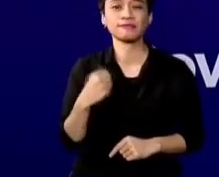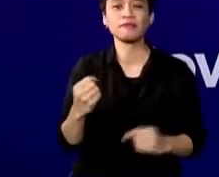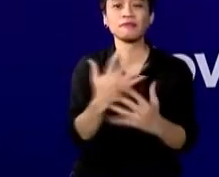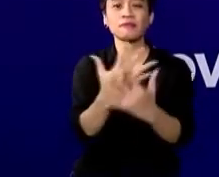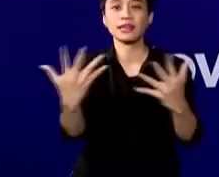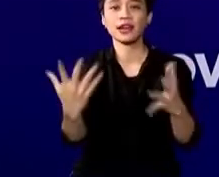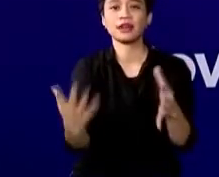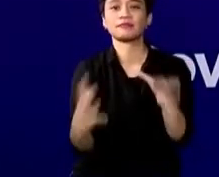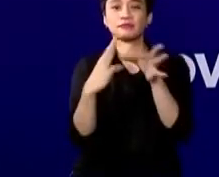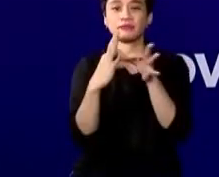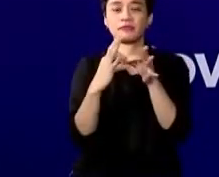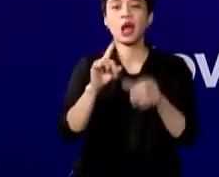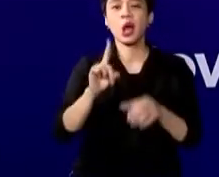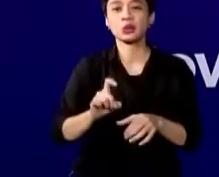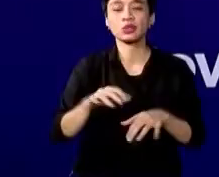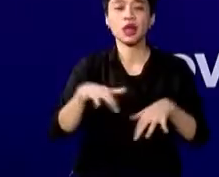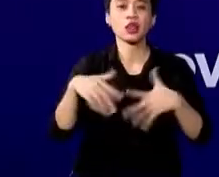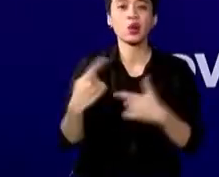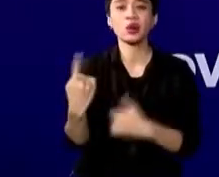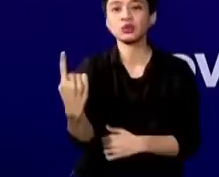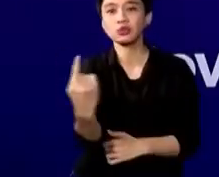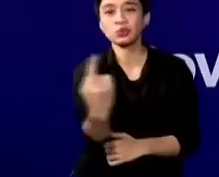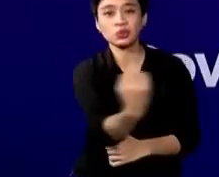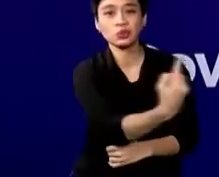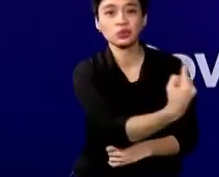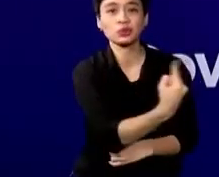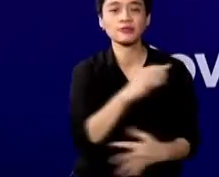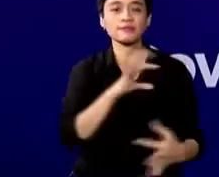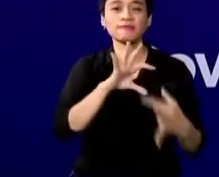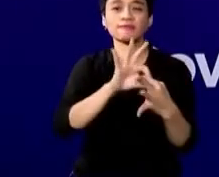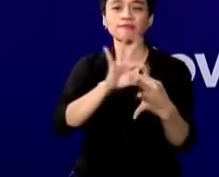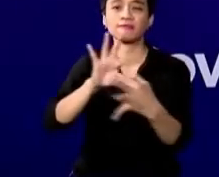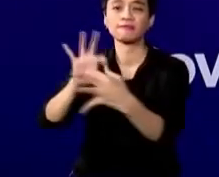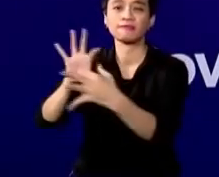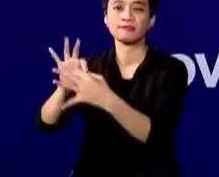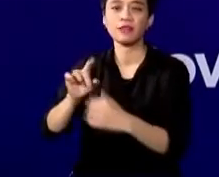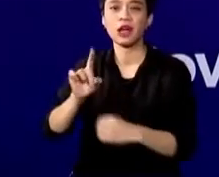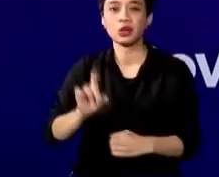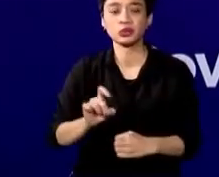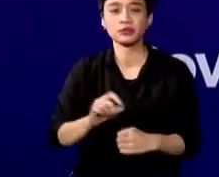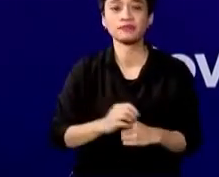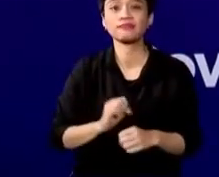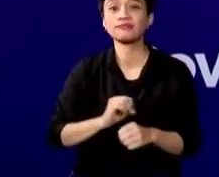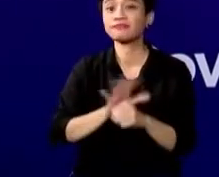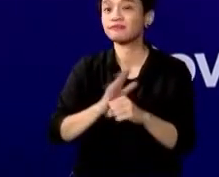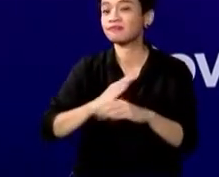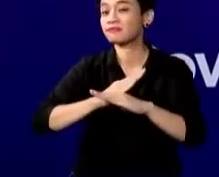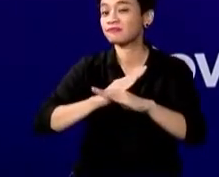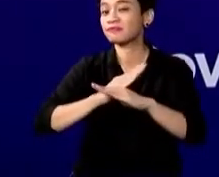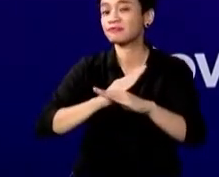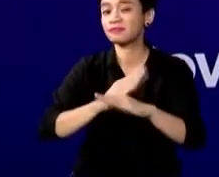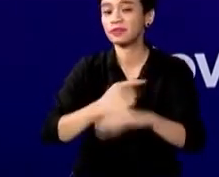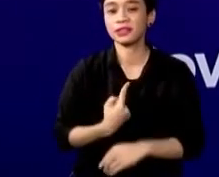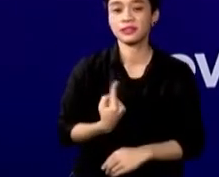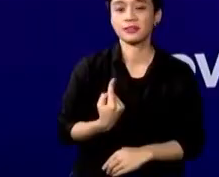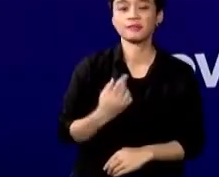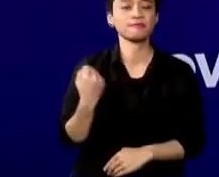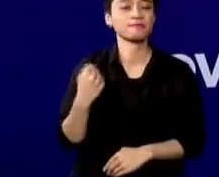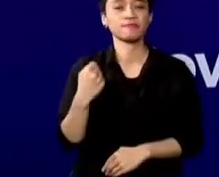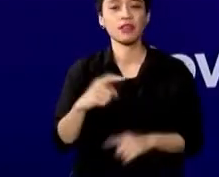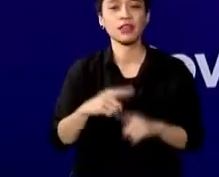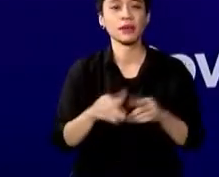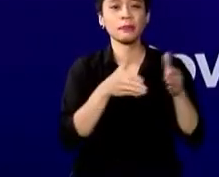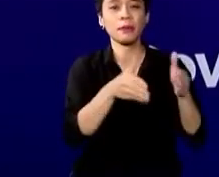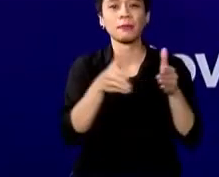eh private Sector engagement dan dan penanggulangan covid-19 ini harus multisektoral Oleh karena